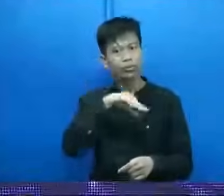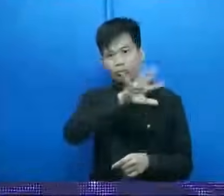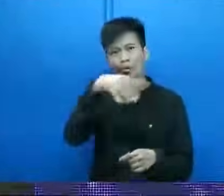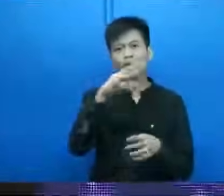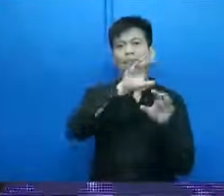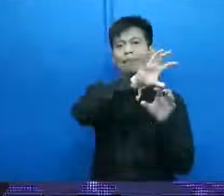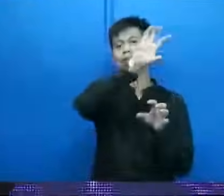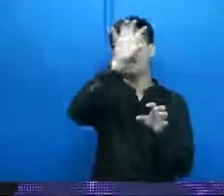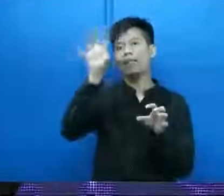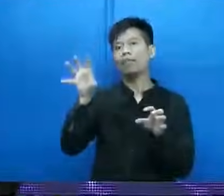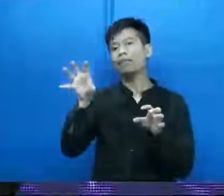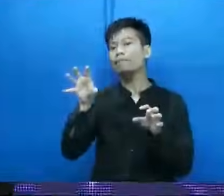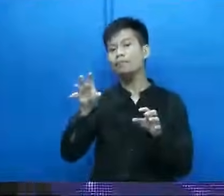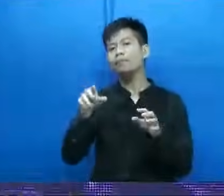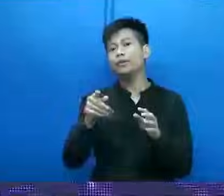tujuan hidupnya.